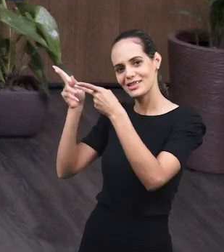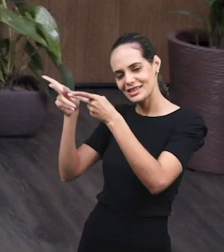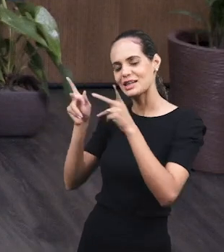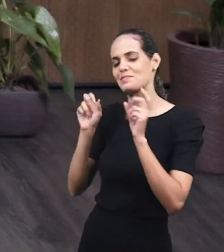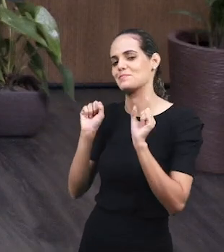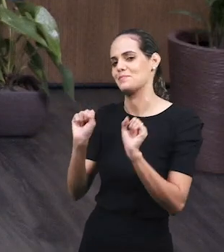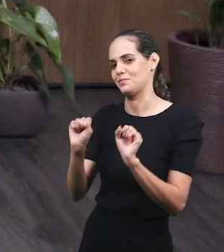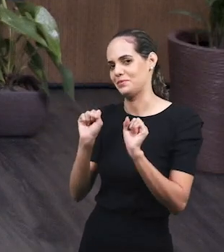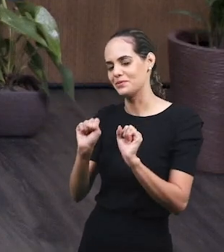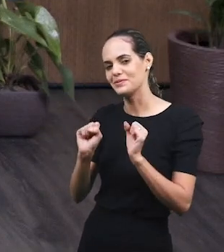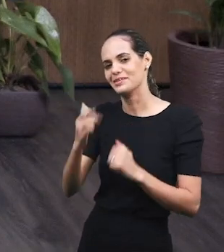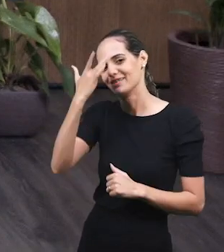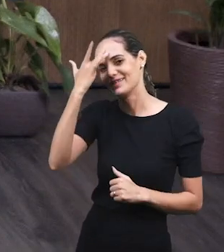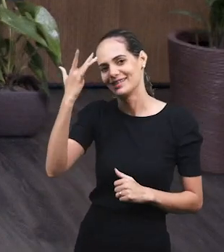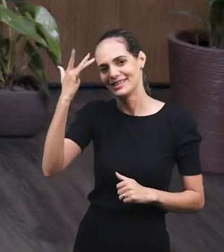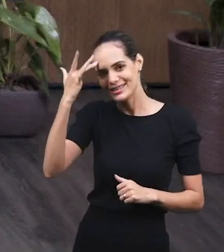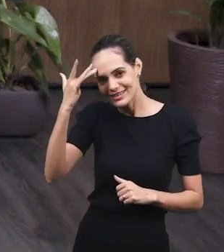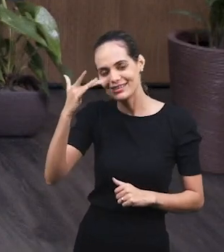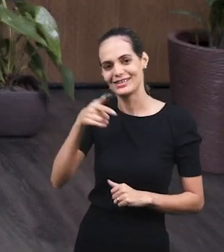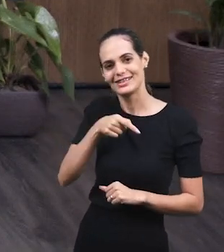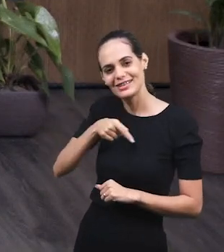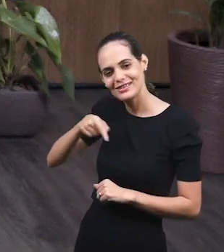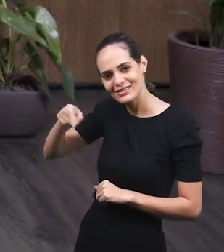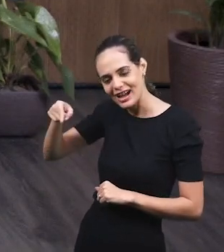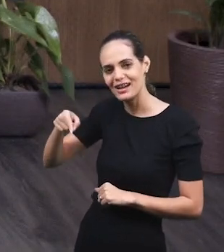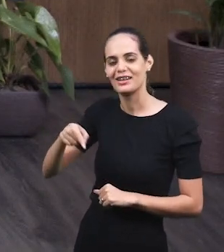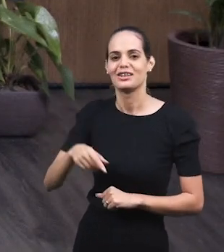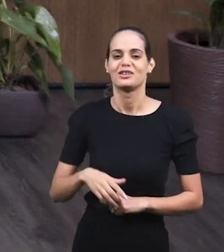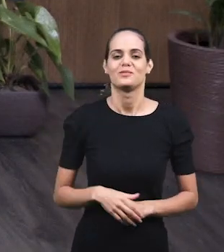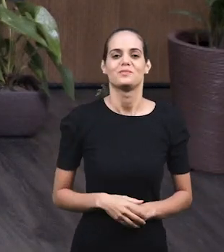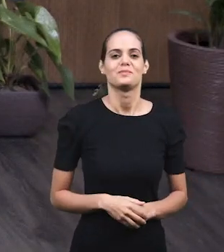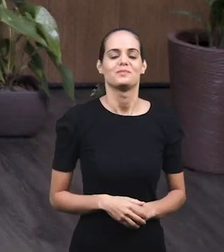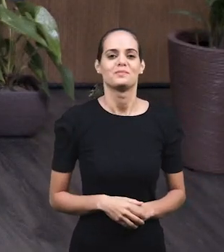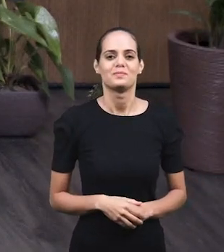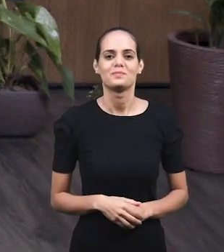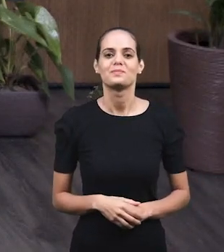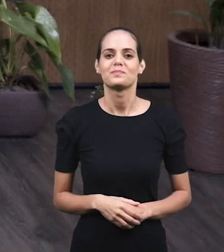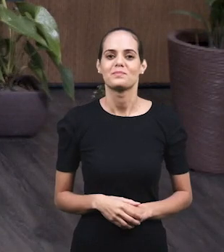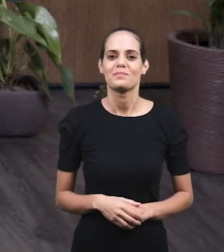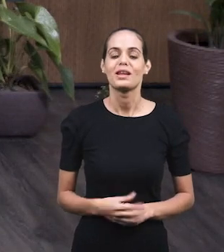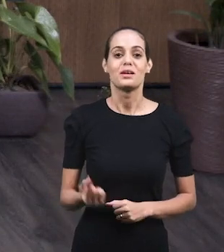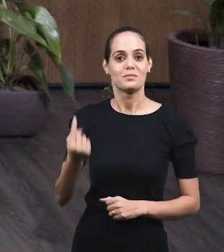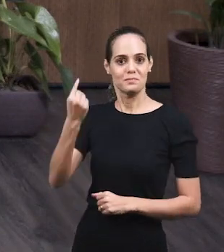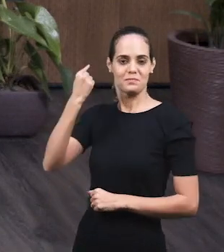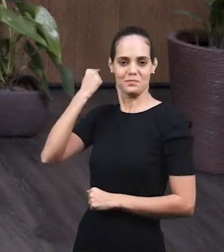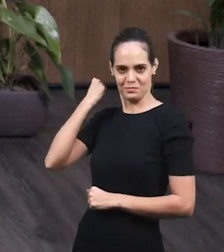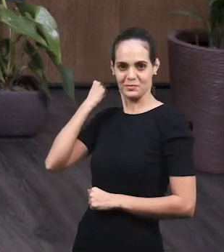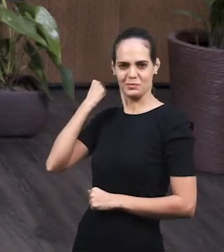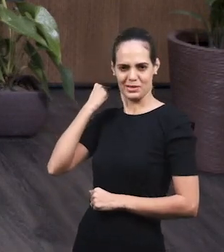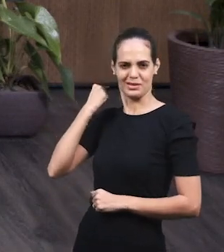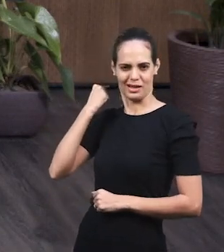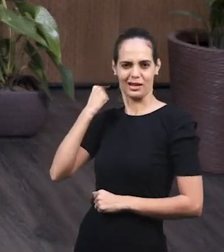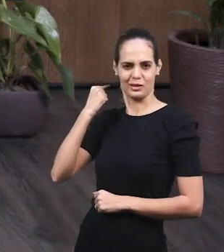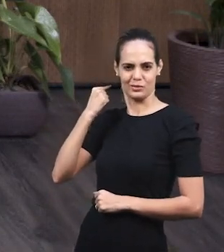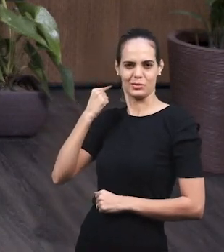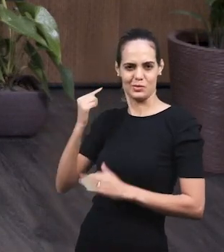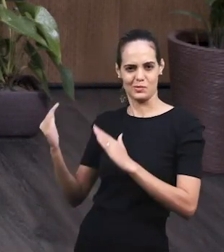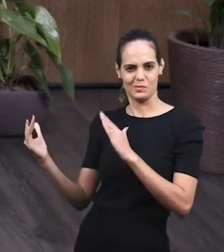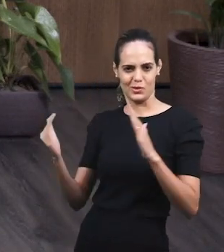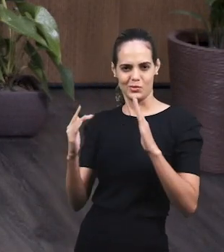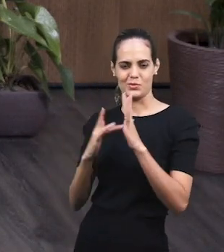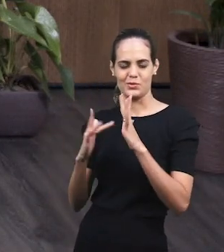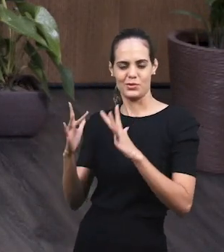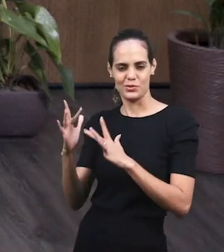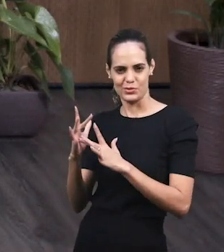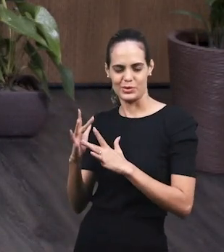Voici Capharnaüm dans les jours actuels. La vie ouverte pour la visitation, beaucoup de